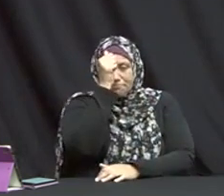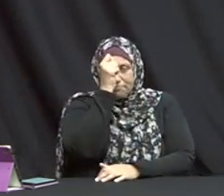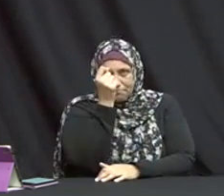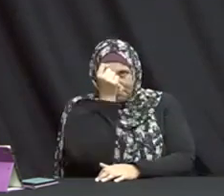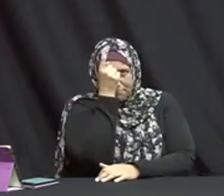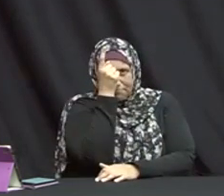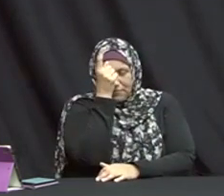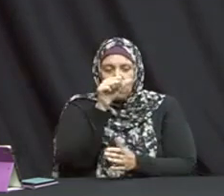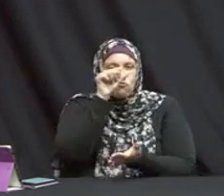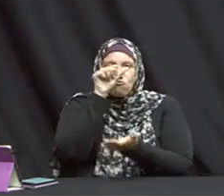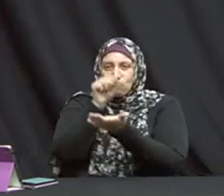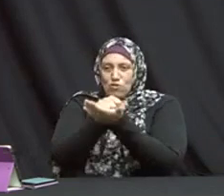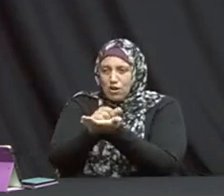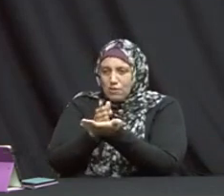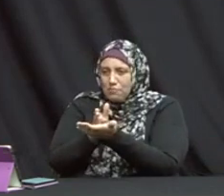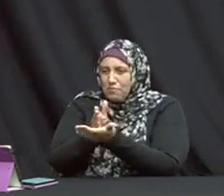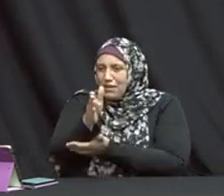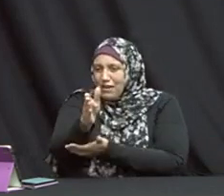فجورها